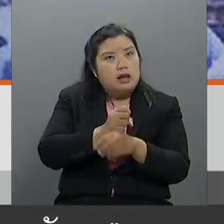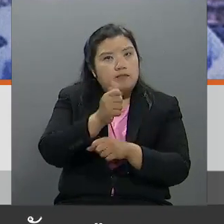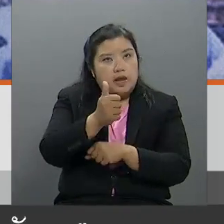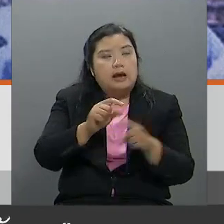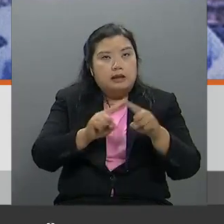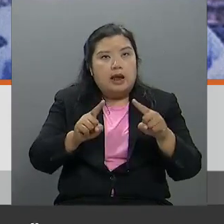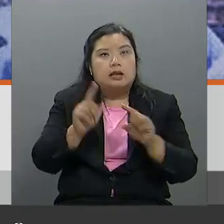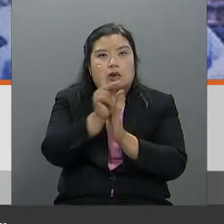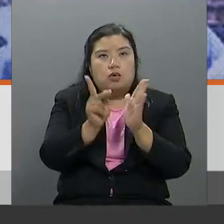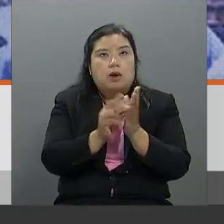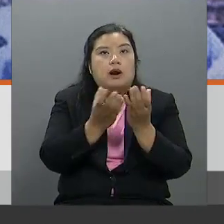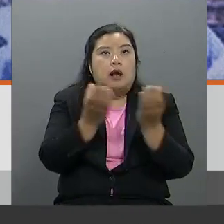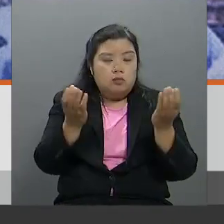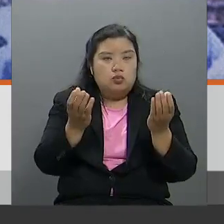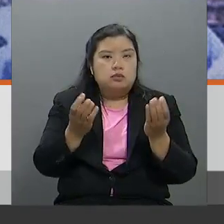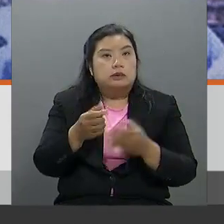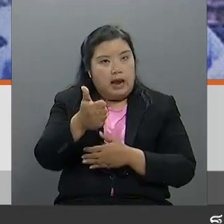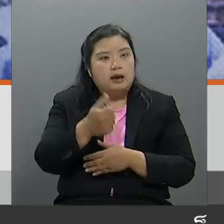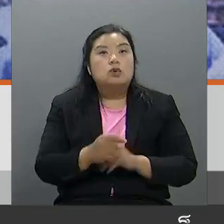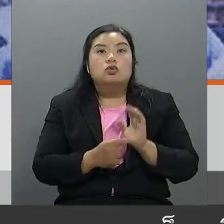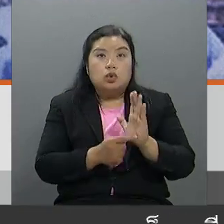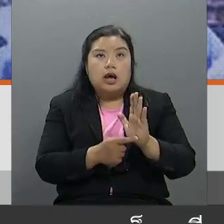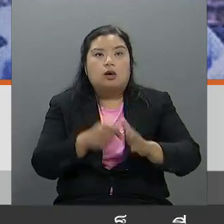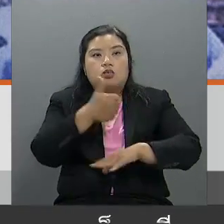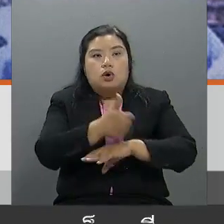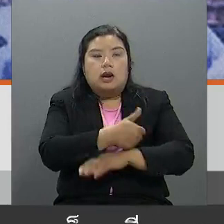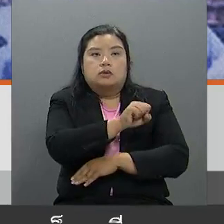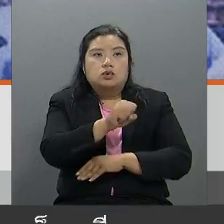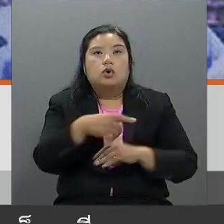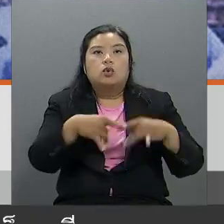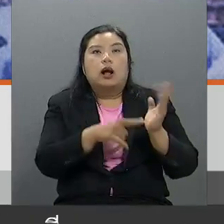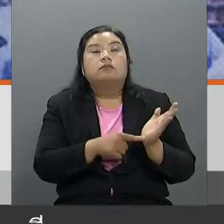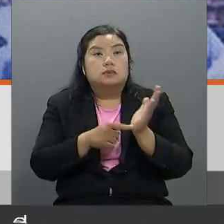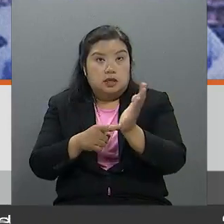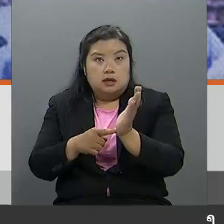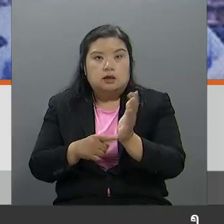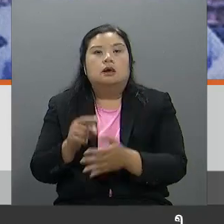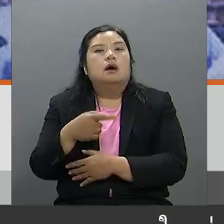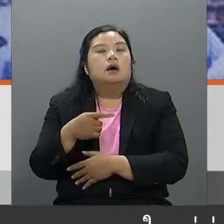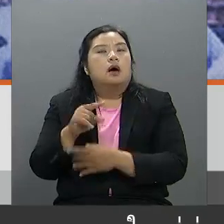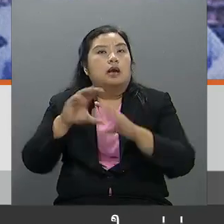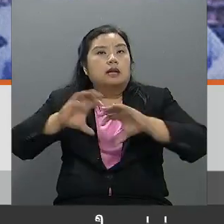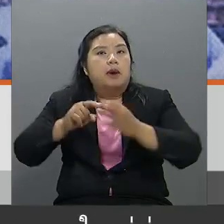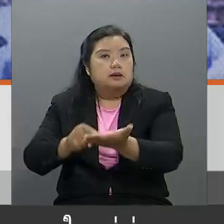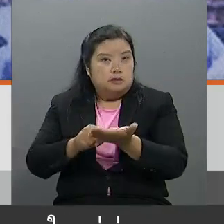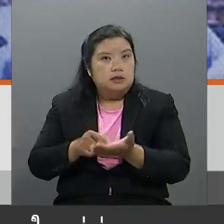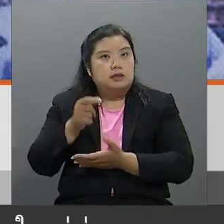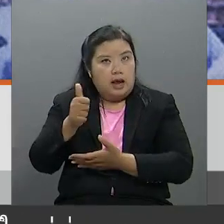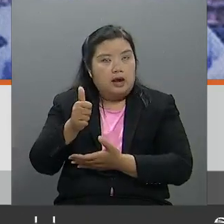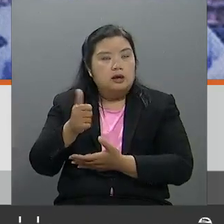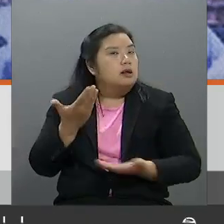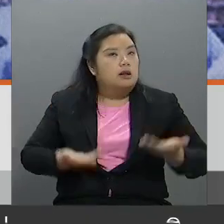ช่นผู้นำฝ่ายค้านเสนอหรือสภาเข้าชื่อเสนอเนี่ยก็สามารถทำได้รัฐบาลเป็นผู้เสนอเองก็สามารถทำ